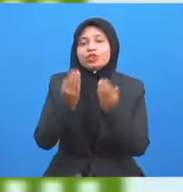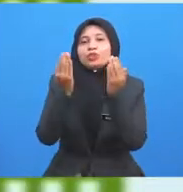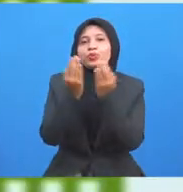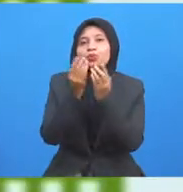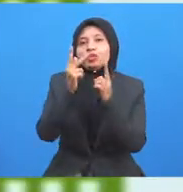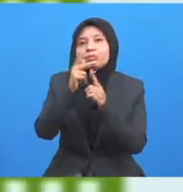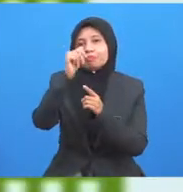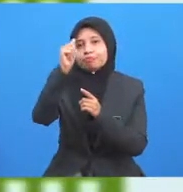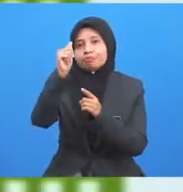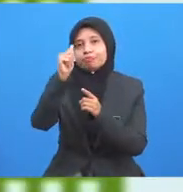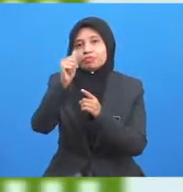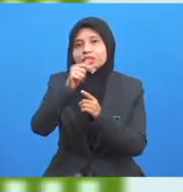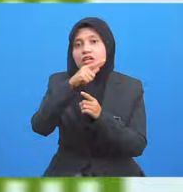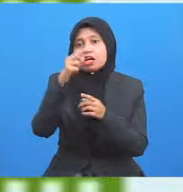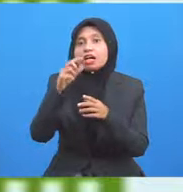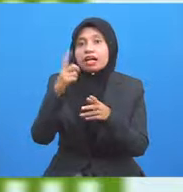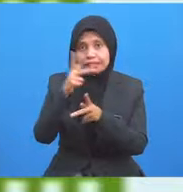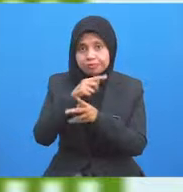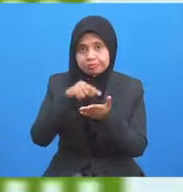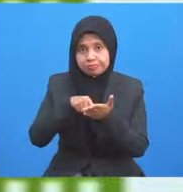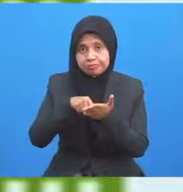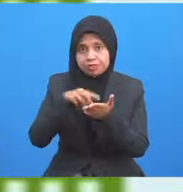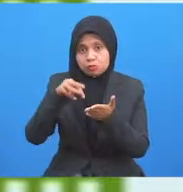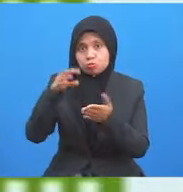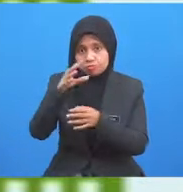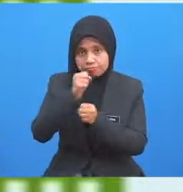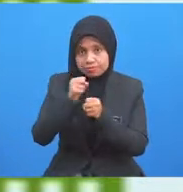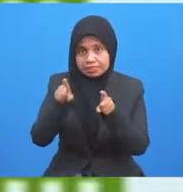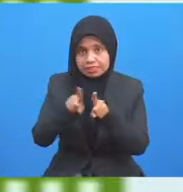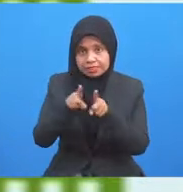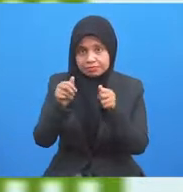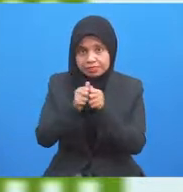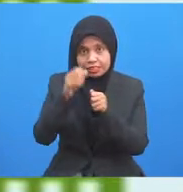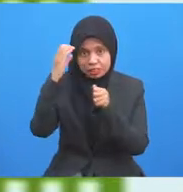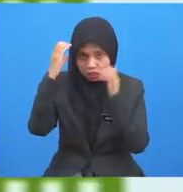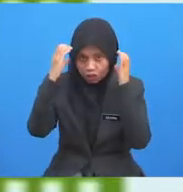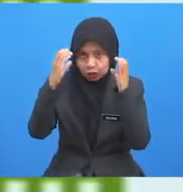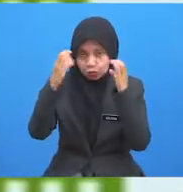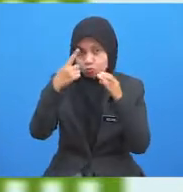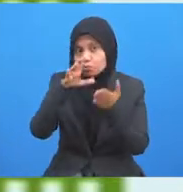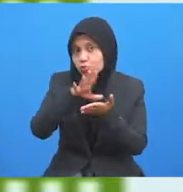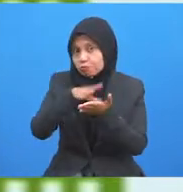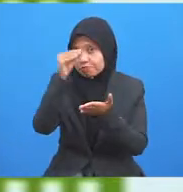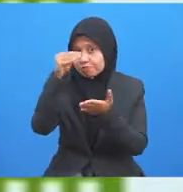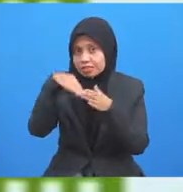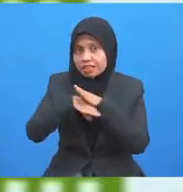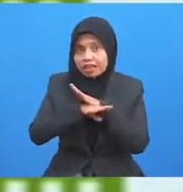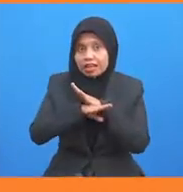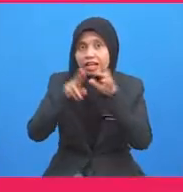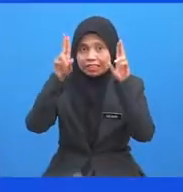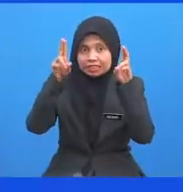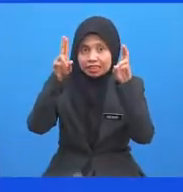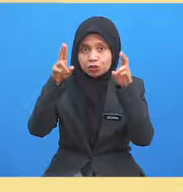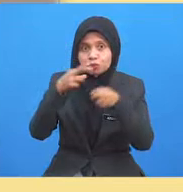Alhamdulillah, pada episod hari ini, murid-murid dapat bersama-sama dengan cikgu untuk belajar dalam mata